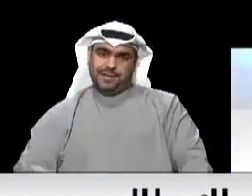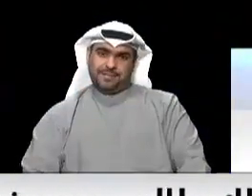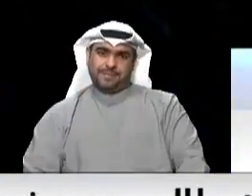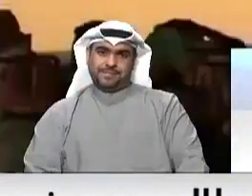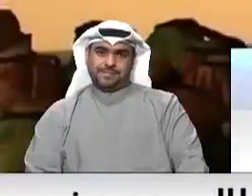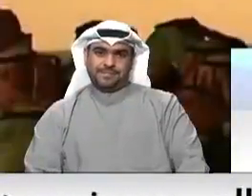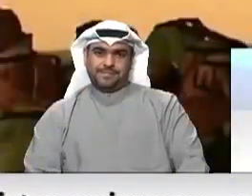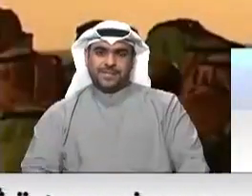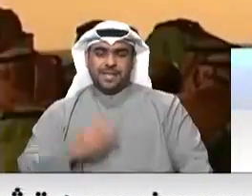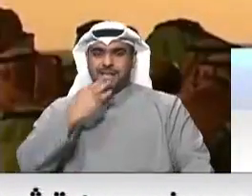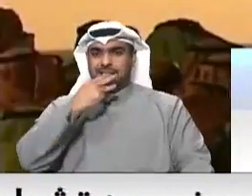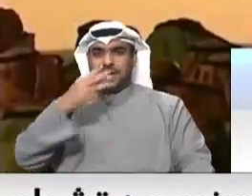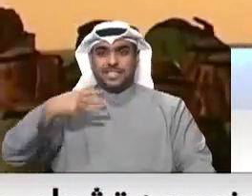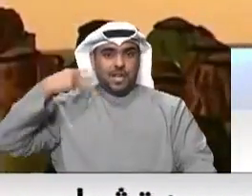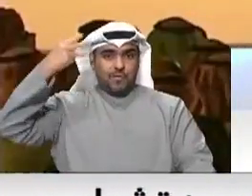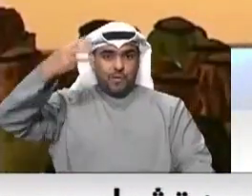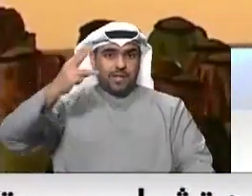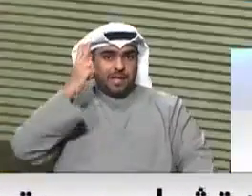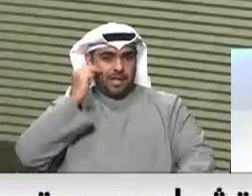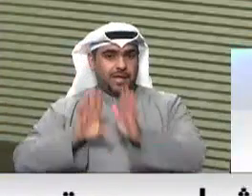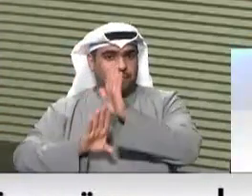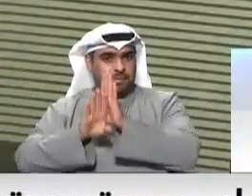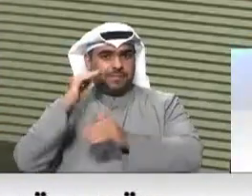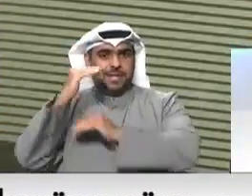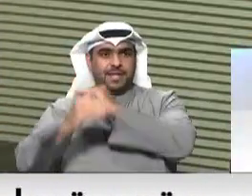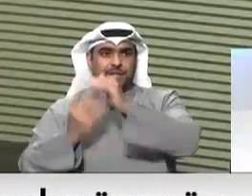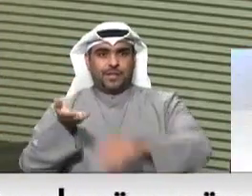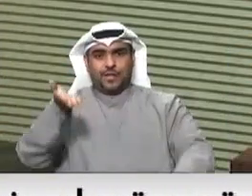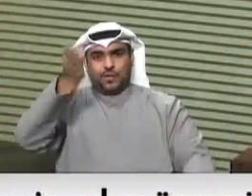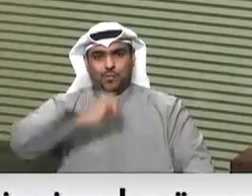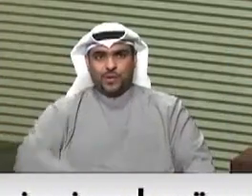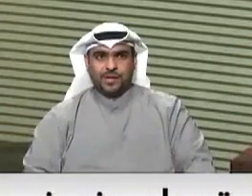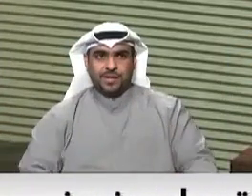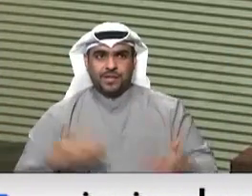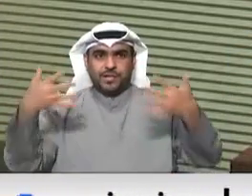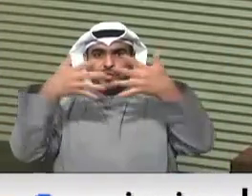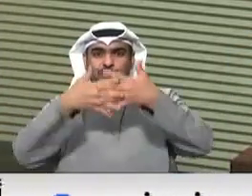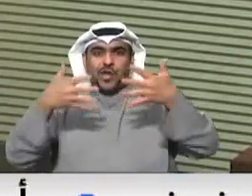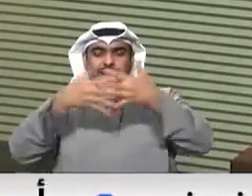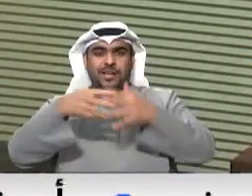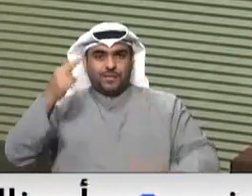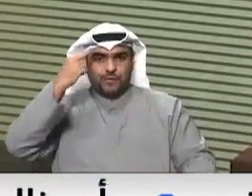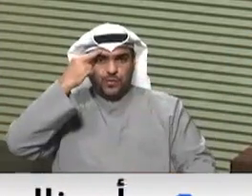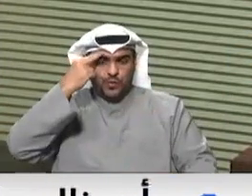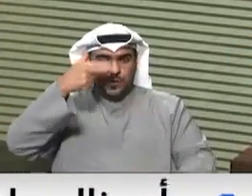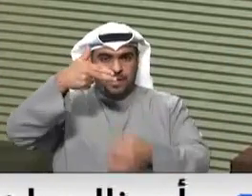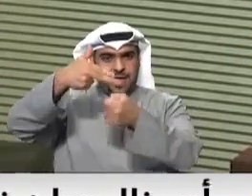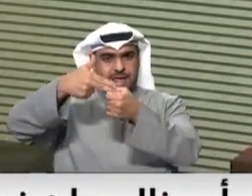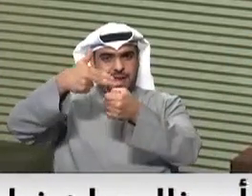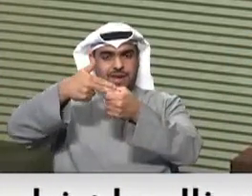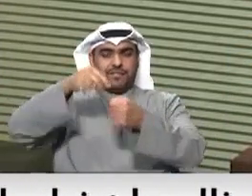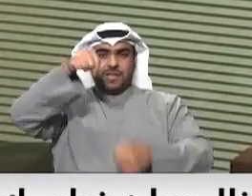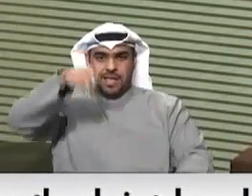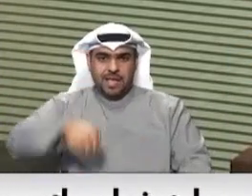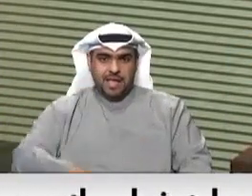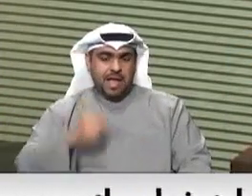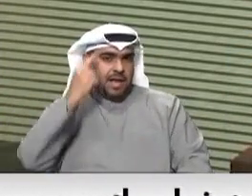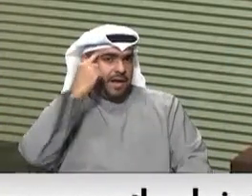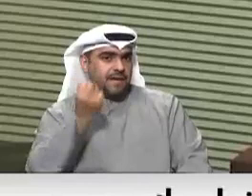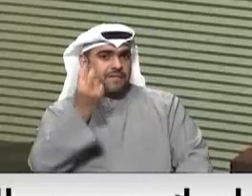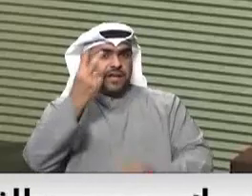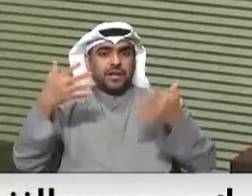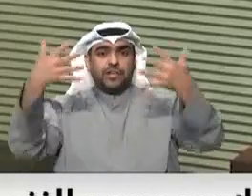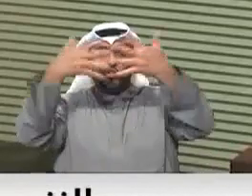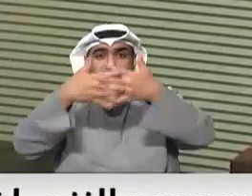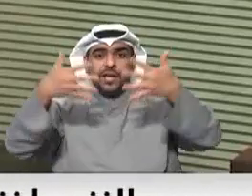الرقمي في 3 سنوات القادمه. تسعى شركه أرامكو السعوديه من خلال توقيع هذه الاتفاقيات في المجال الرقمي الى الاستفاده